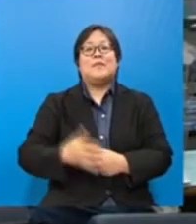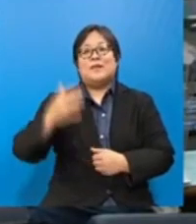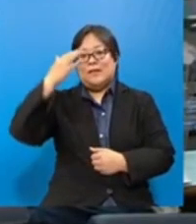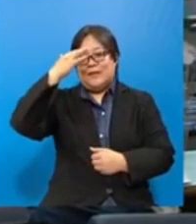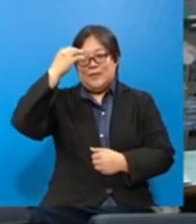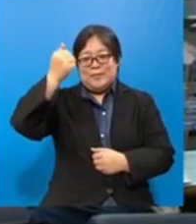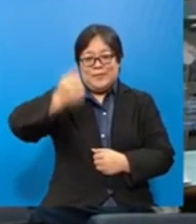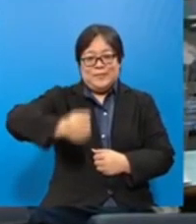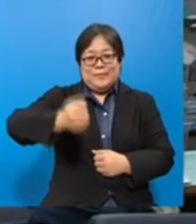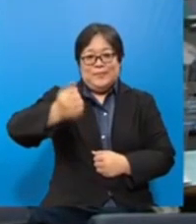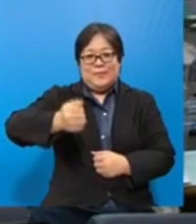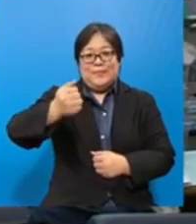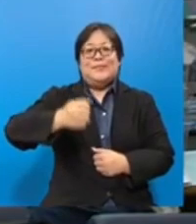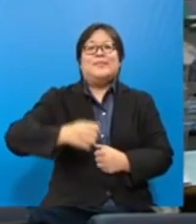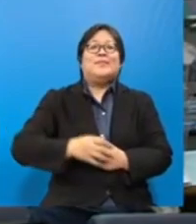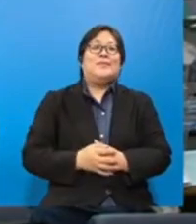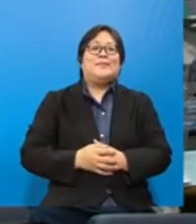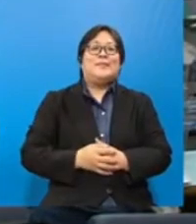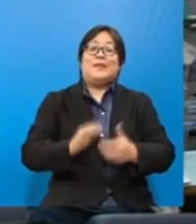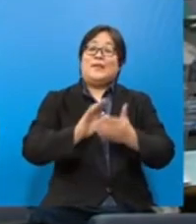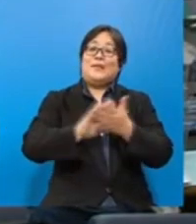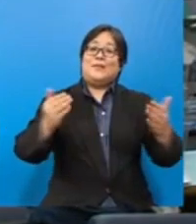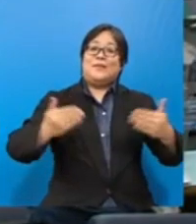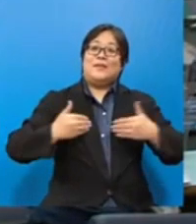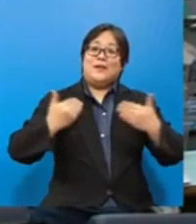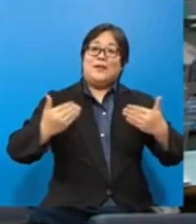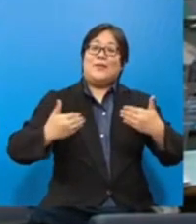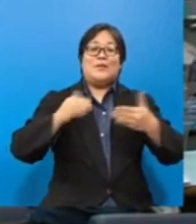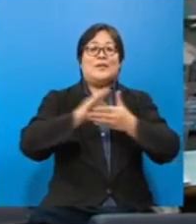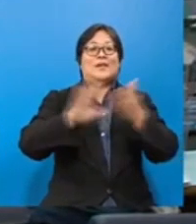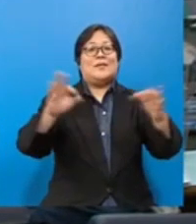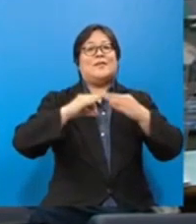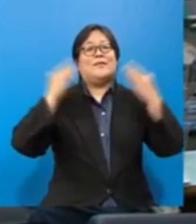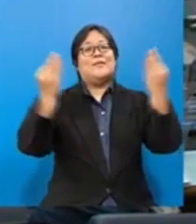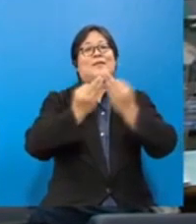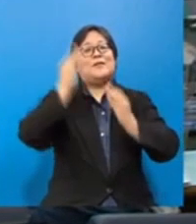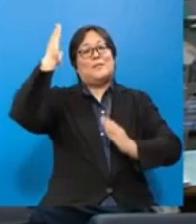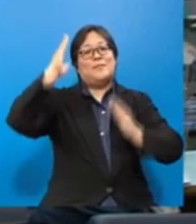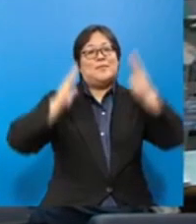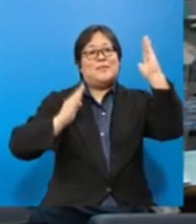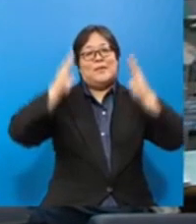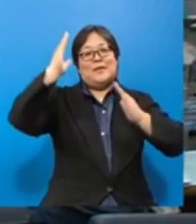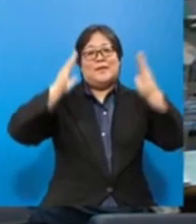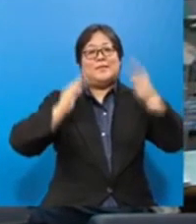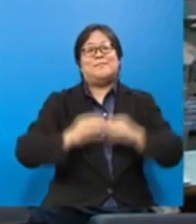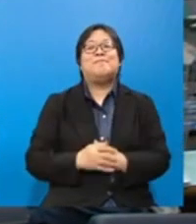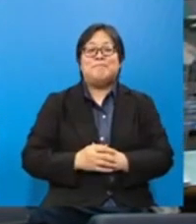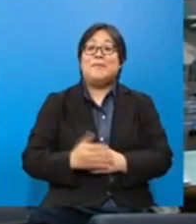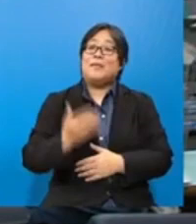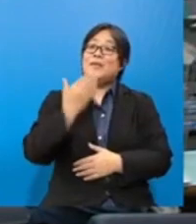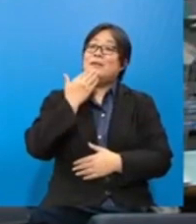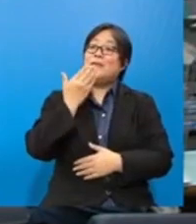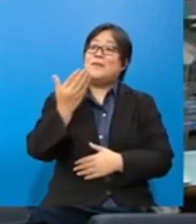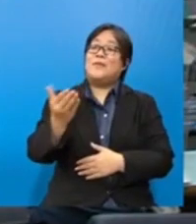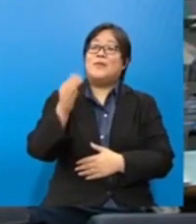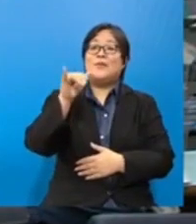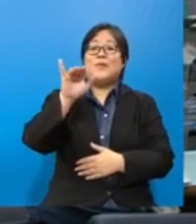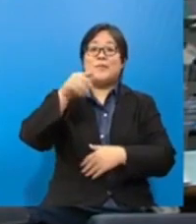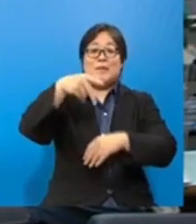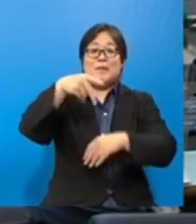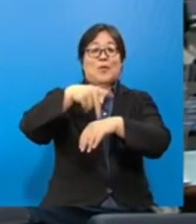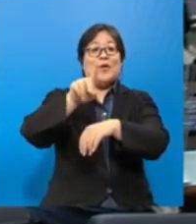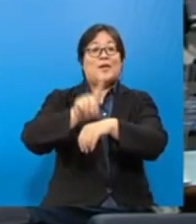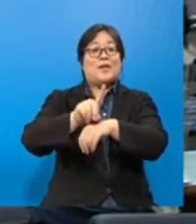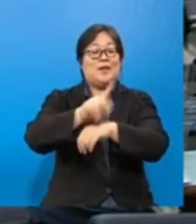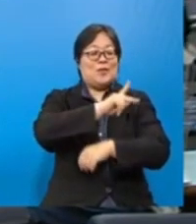Assalamualaikum warahmatullahi wabarakatuh salam sejahtera salam Keluarga Malaysia Terima kasih badai memakai foundation